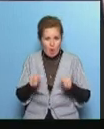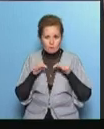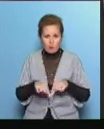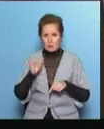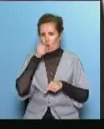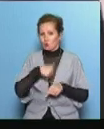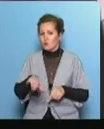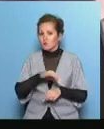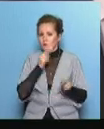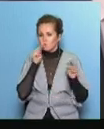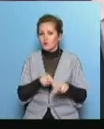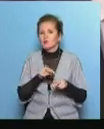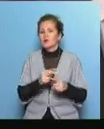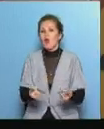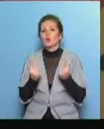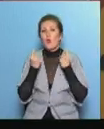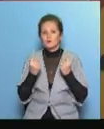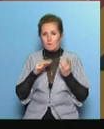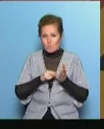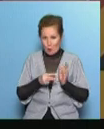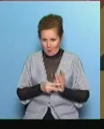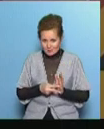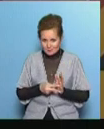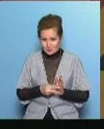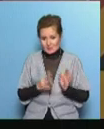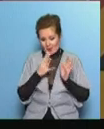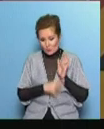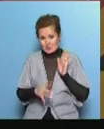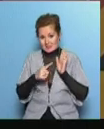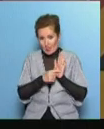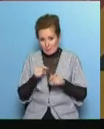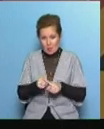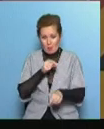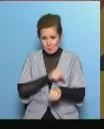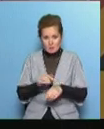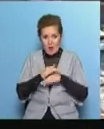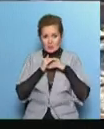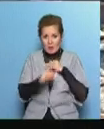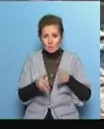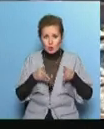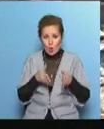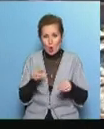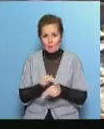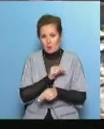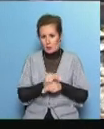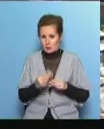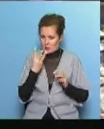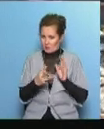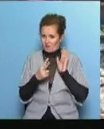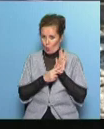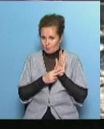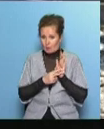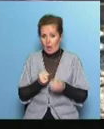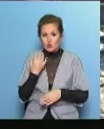стали свидетелями грандиозного просто проекта. Из 97 километров асфальтовых дорог Глазова в этом году отремонтировали 38. На